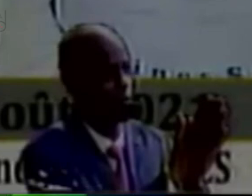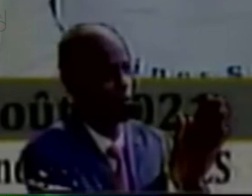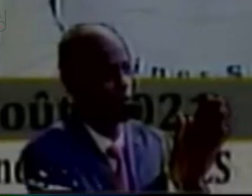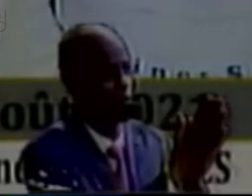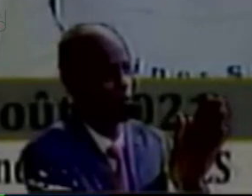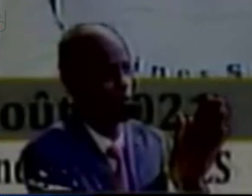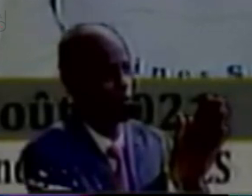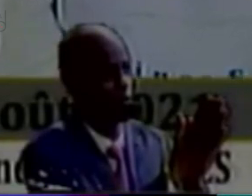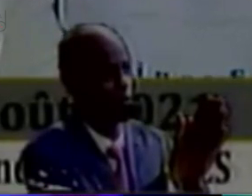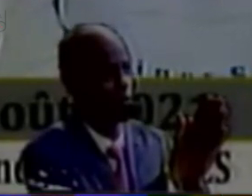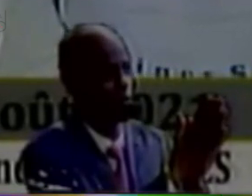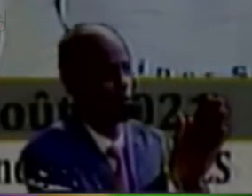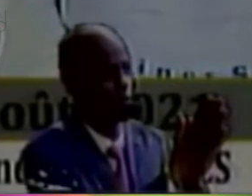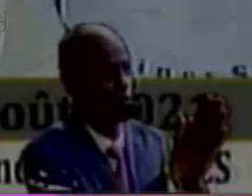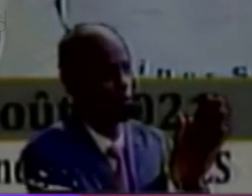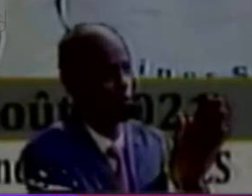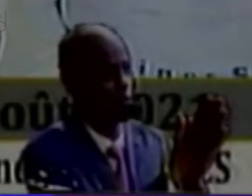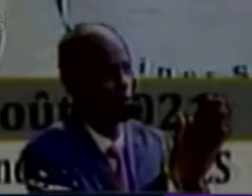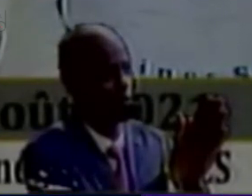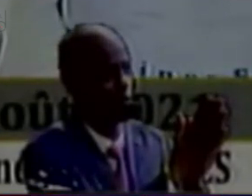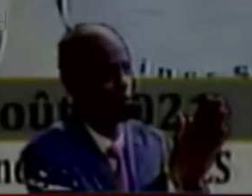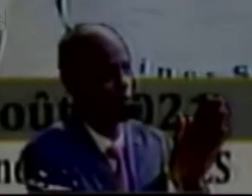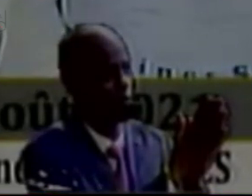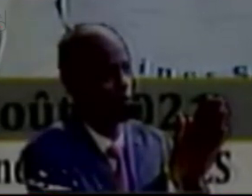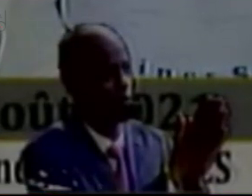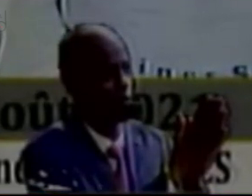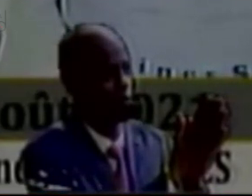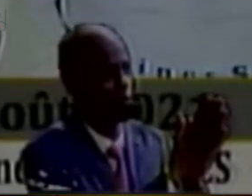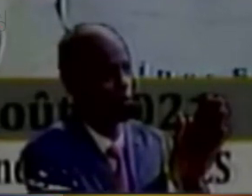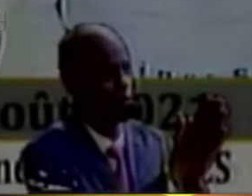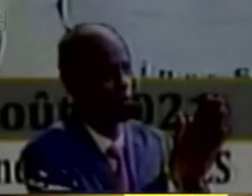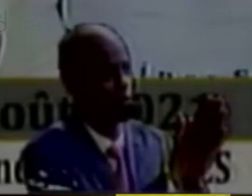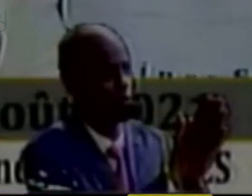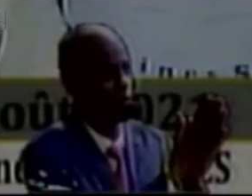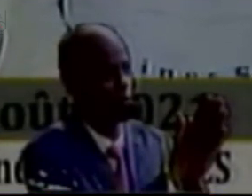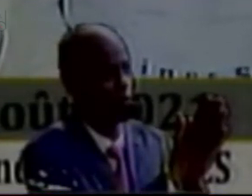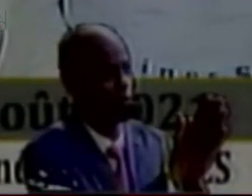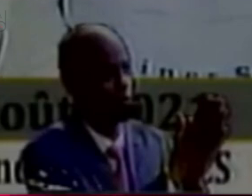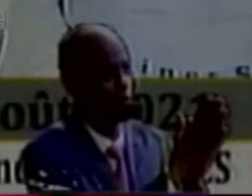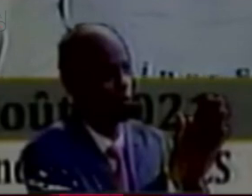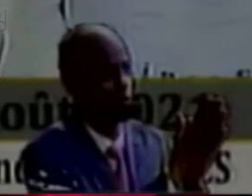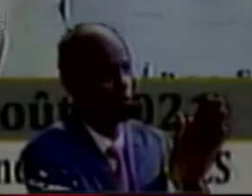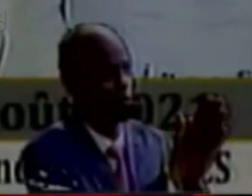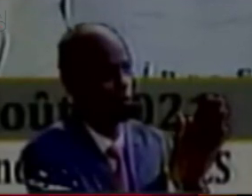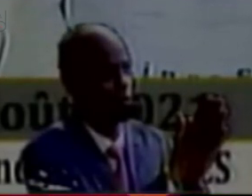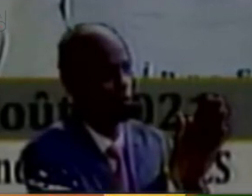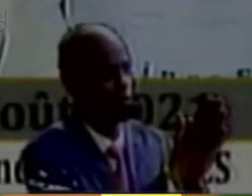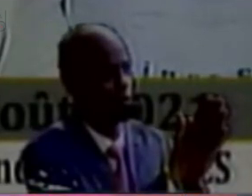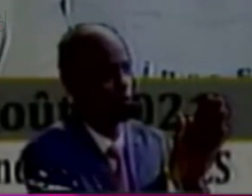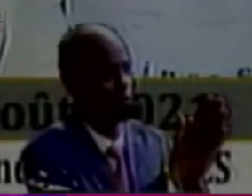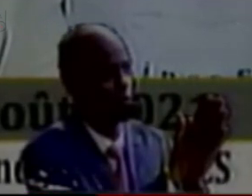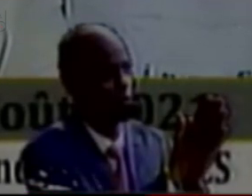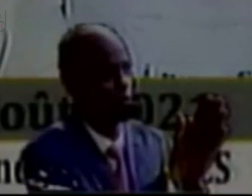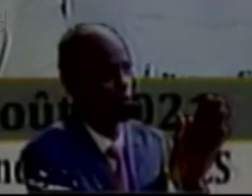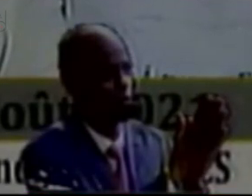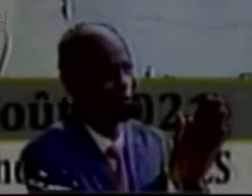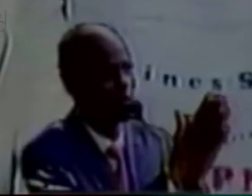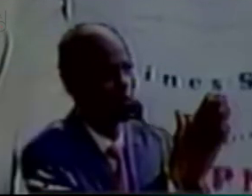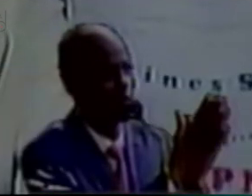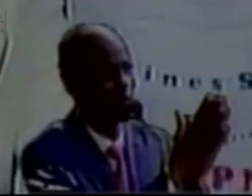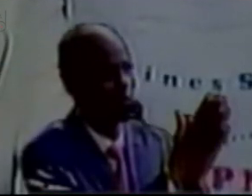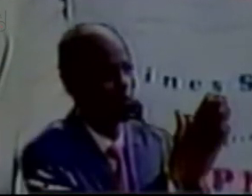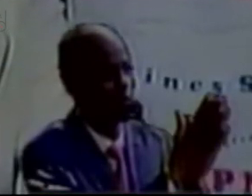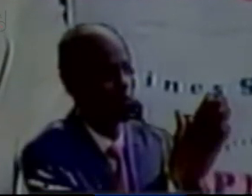à l'aide dynamiste, équipe, avec bonne volonté. Nous mettons tout ça en branle pour être capable